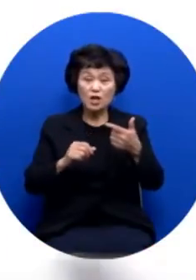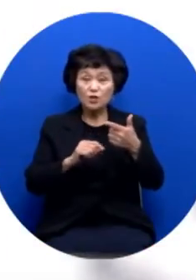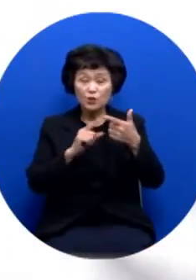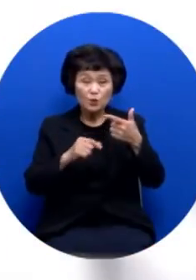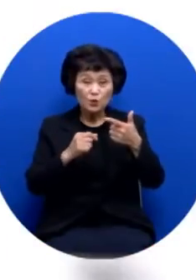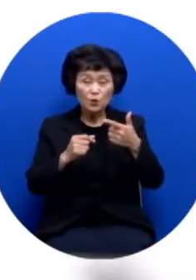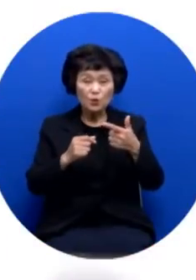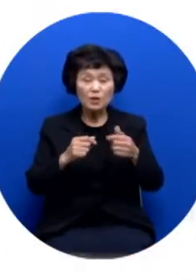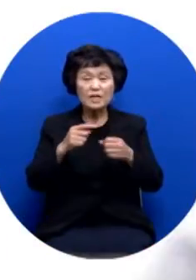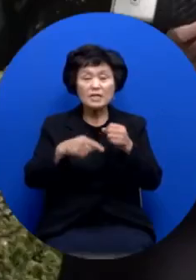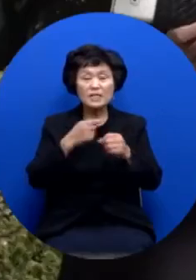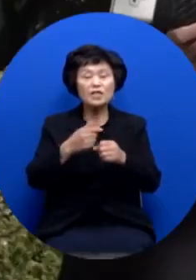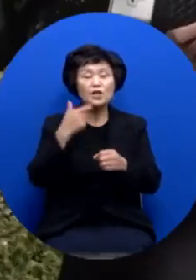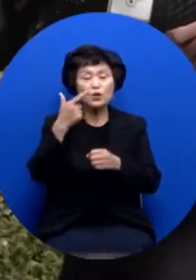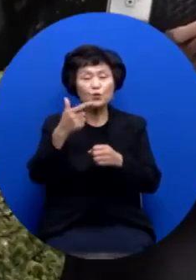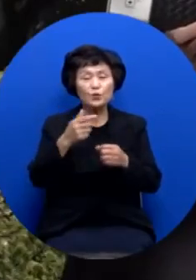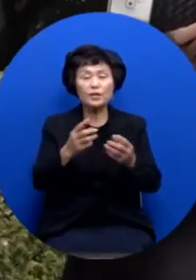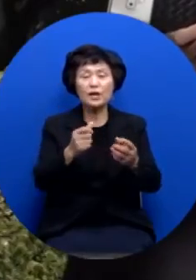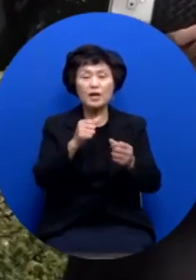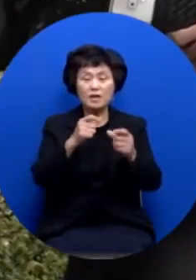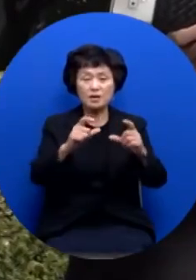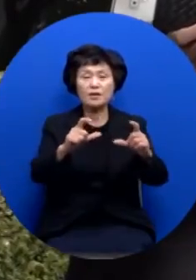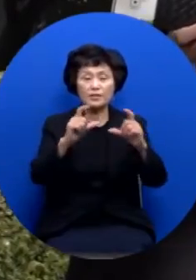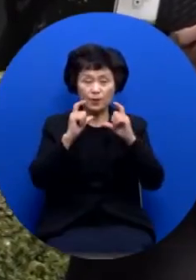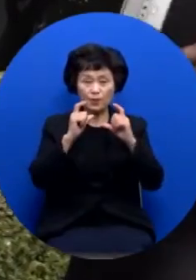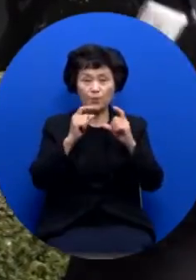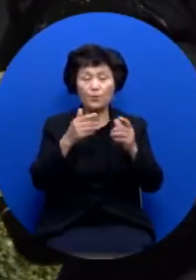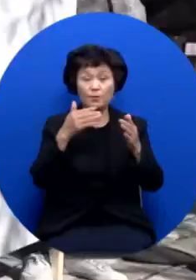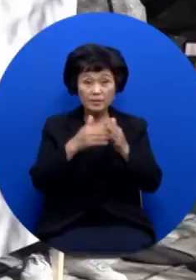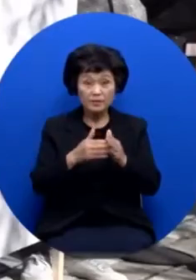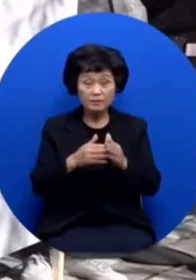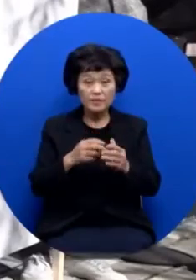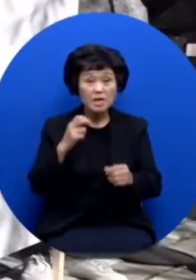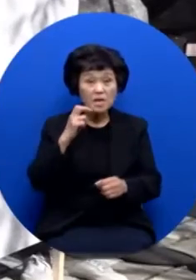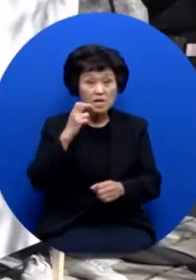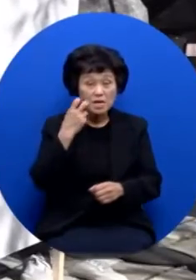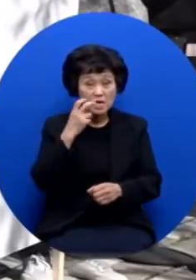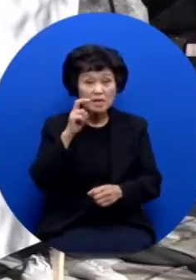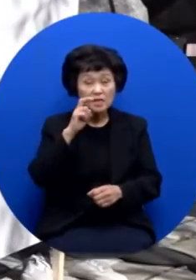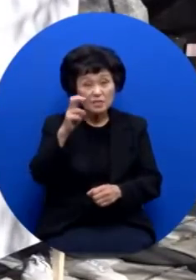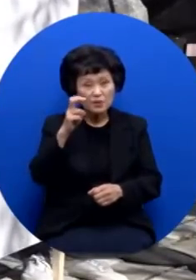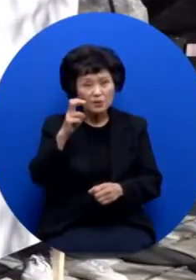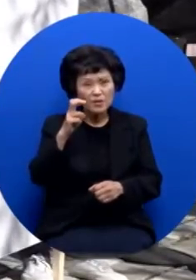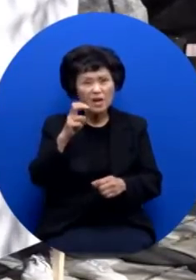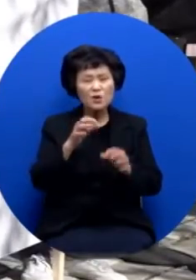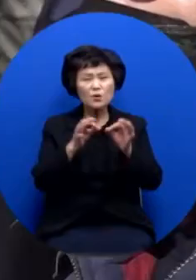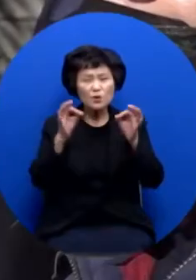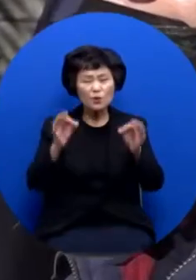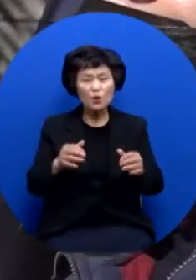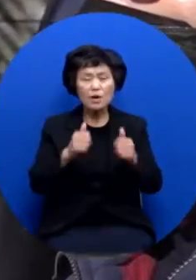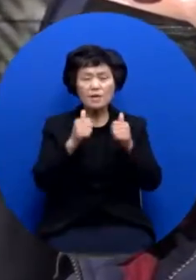교회자금횡령혐의로지난2월징역1년6개월을선고받았다. 김목사가대법원에항소한지20개월이지났지만 ,아직재판은열리지않았다.